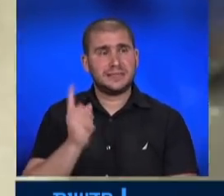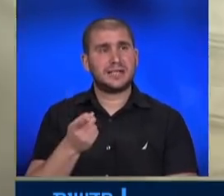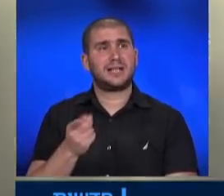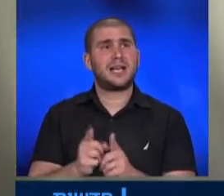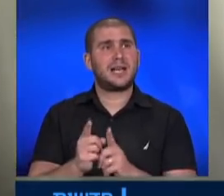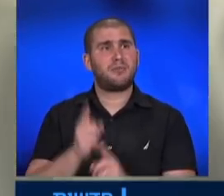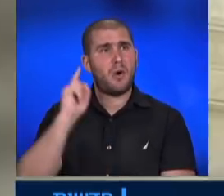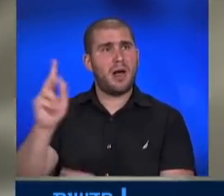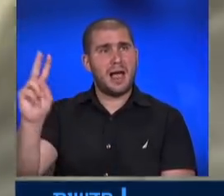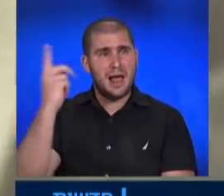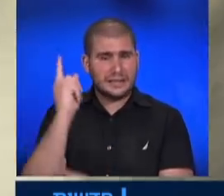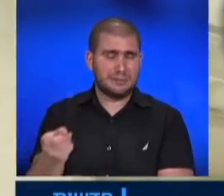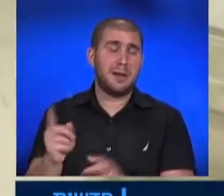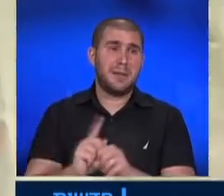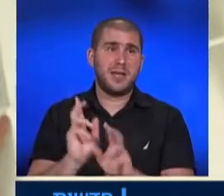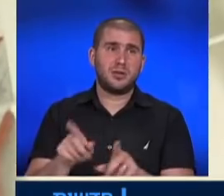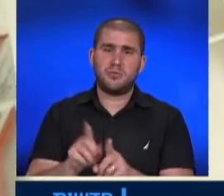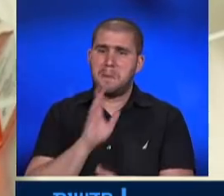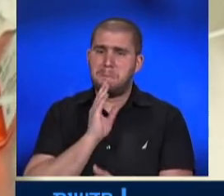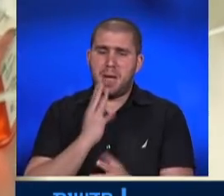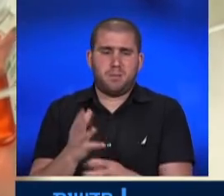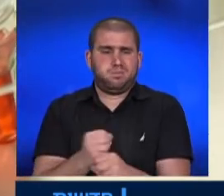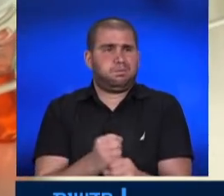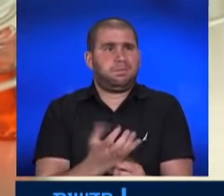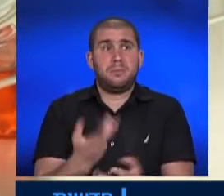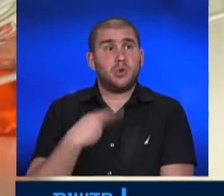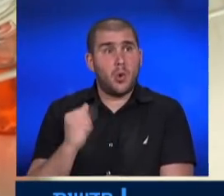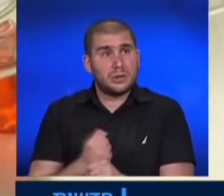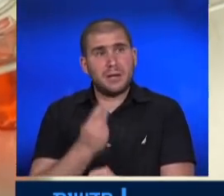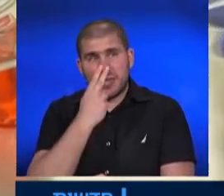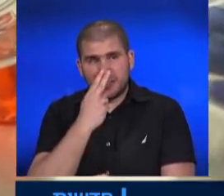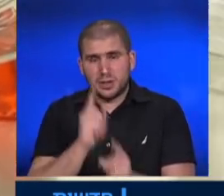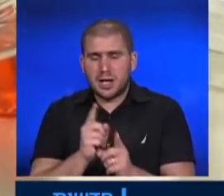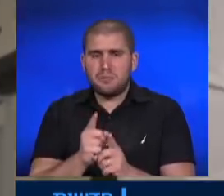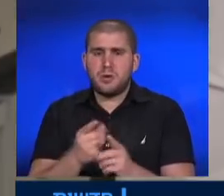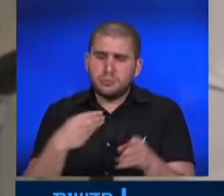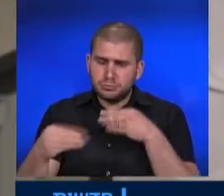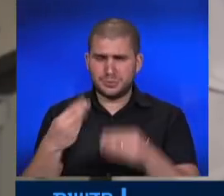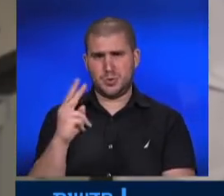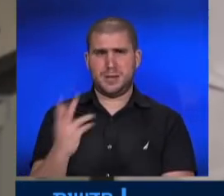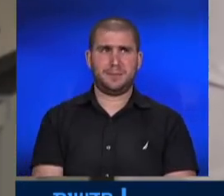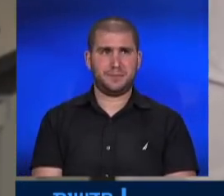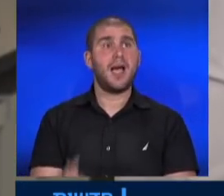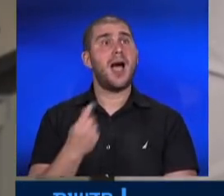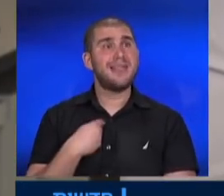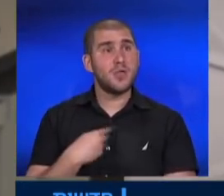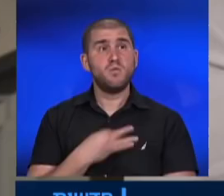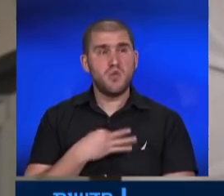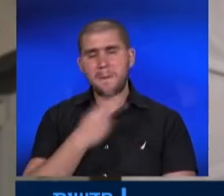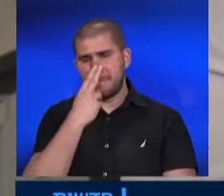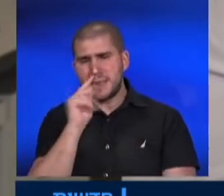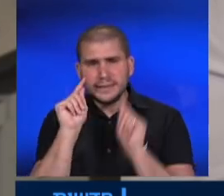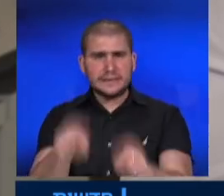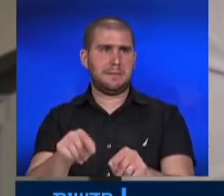זה, וכרגע יש איזה צוואר בקבוק, ומה שאנחנו עושים זה לנסות לשחרר את צוואר הבקבוק. אנחנו מבחינתנו מנסים להגיע לשם